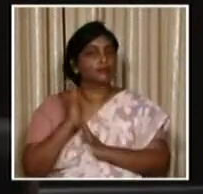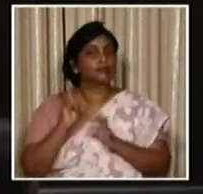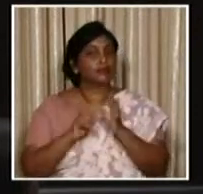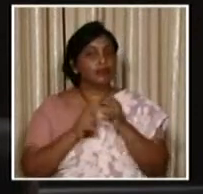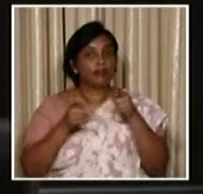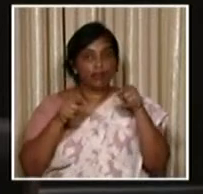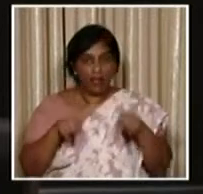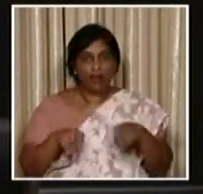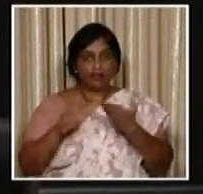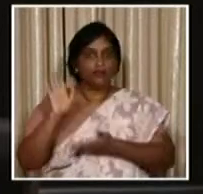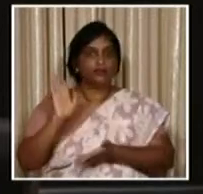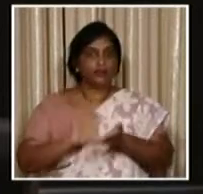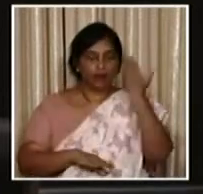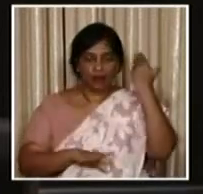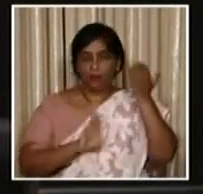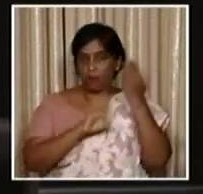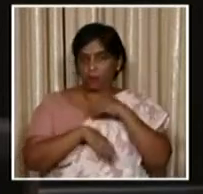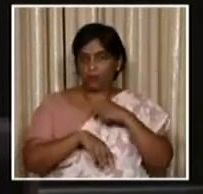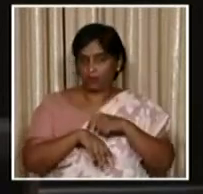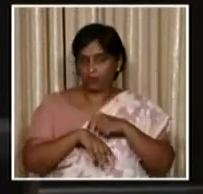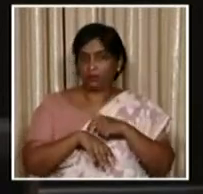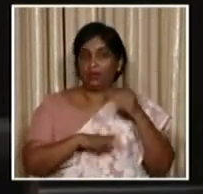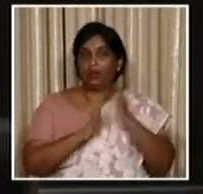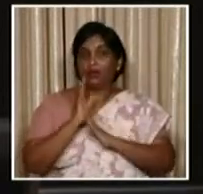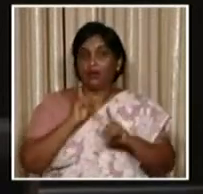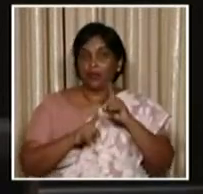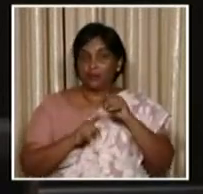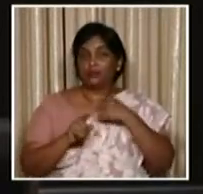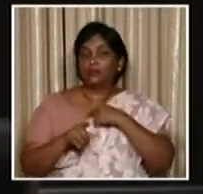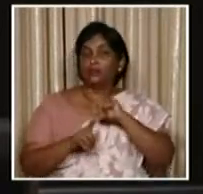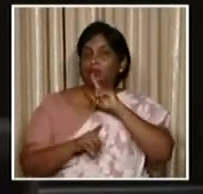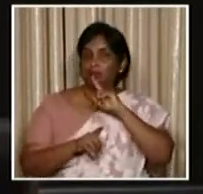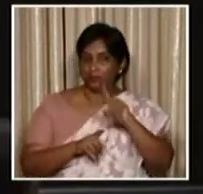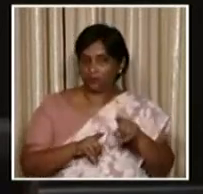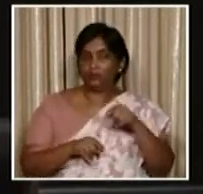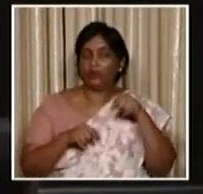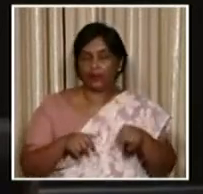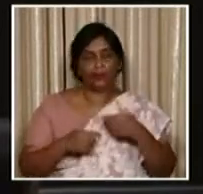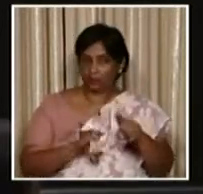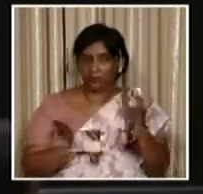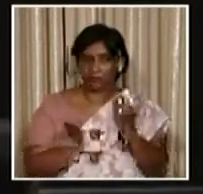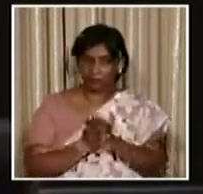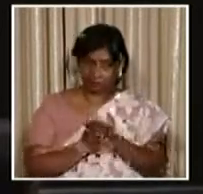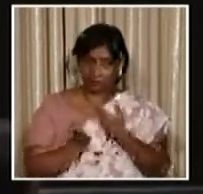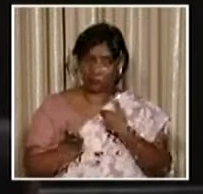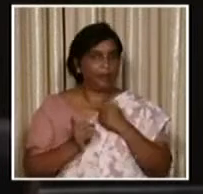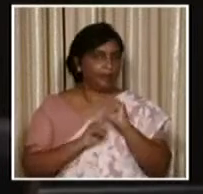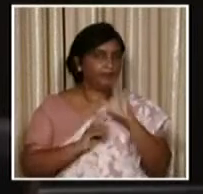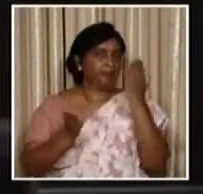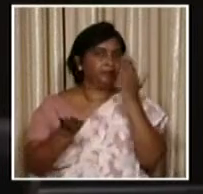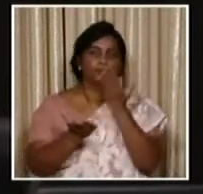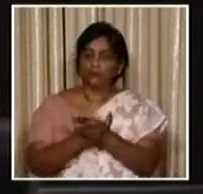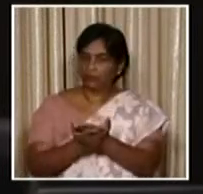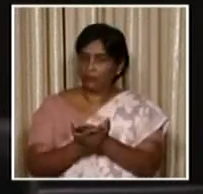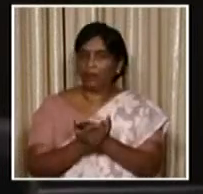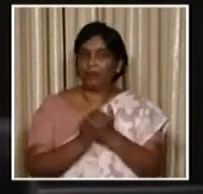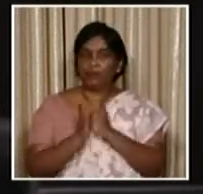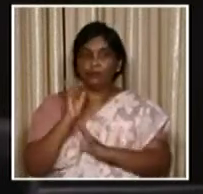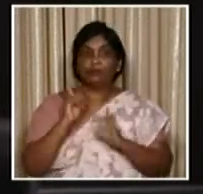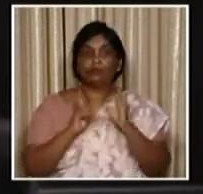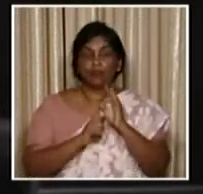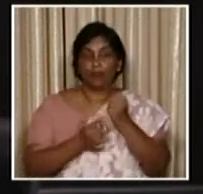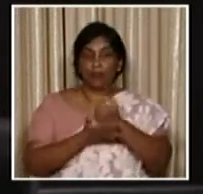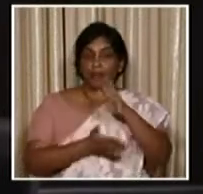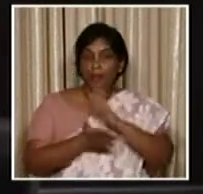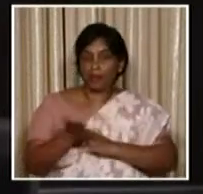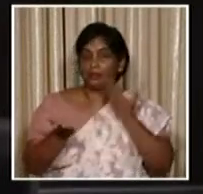මෙතන හිටියා දැන් ගියා ඒ වෙලාවේ ඒ අමාත්‍යංශයට දැනුම් දෙනවා අපි ළඟ තියෙනවා මම ඒක සභාගත කරනවා අමාත්‍යවරයාට